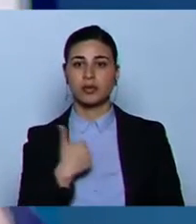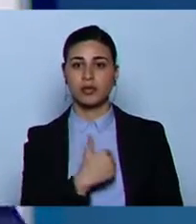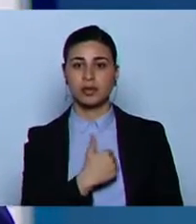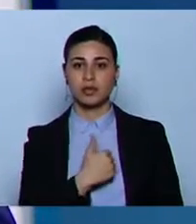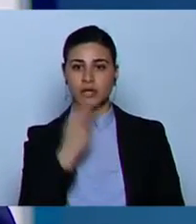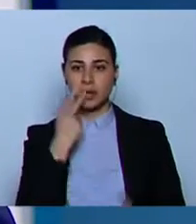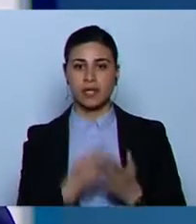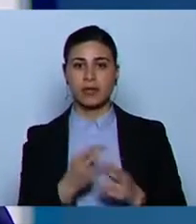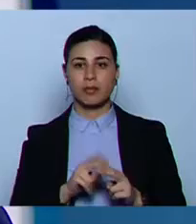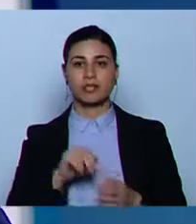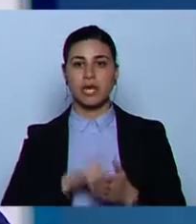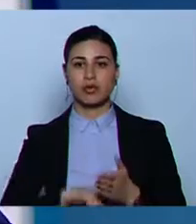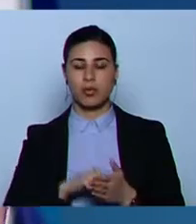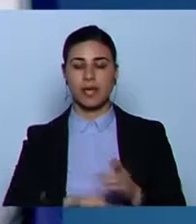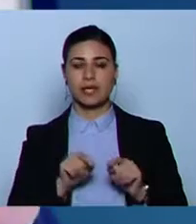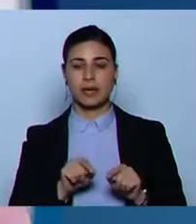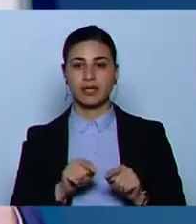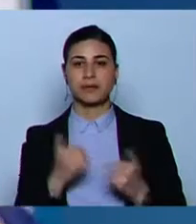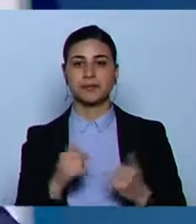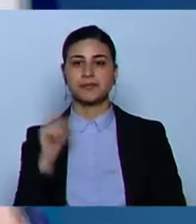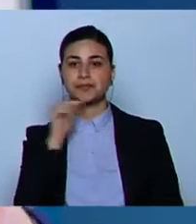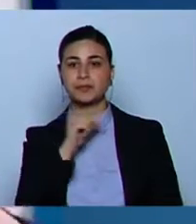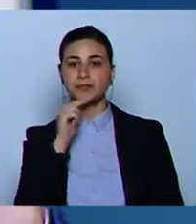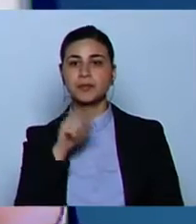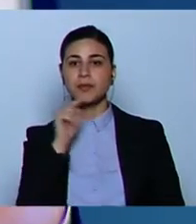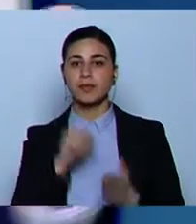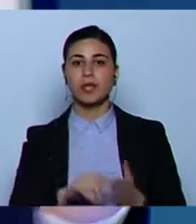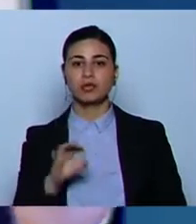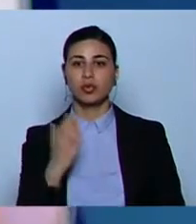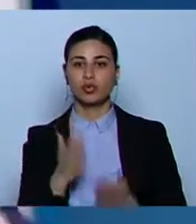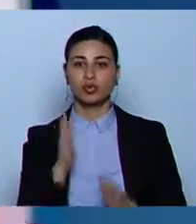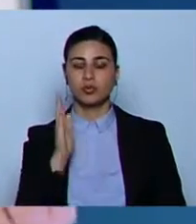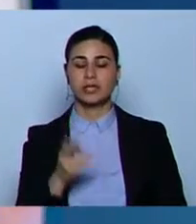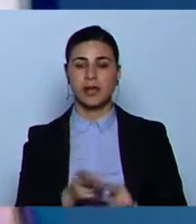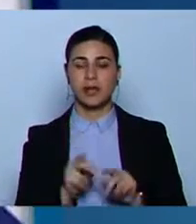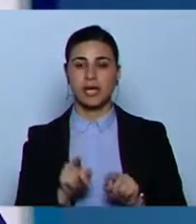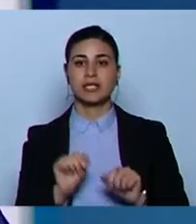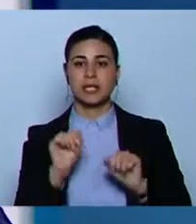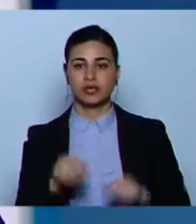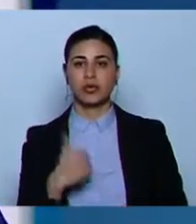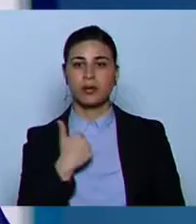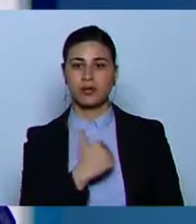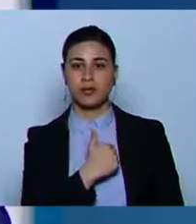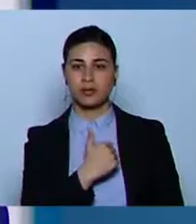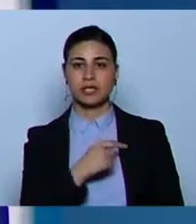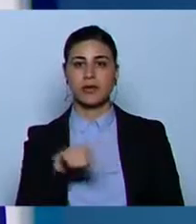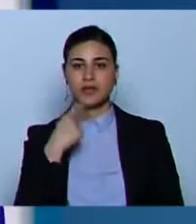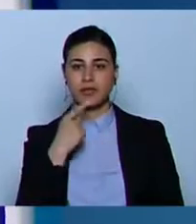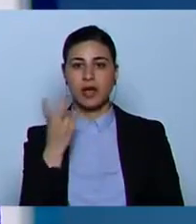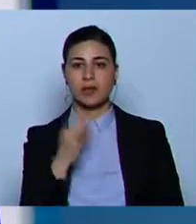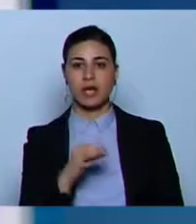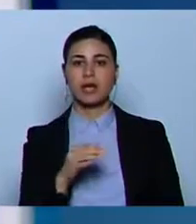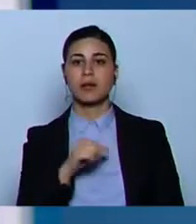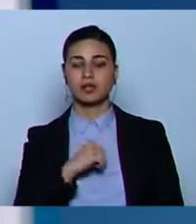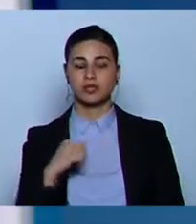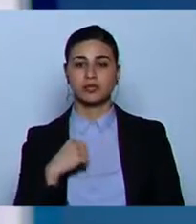რომ დამენახებინა ეს არგუმენტები ახლა ეკონომიკურ საკითხზე რომ მიდგა თუ მექნება ეს საშუალება კიდე გეტყვით მაგრამ